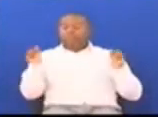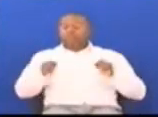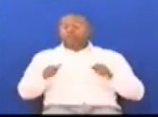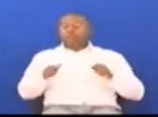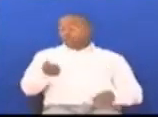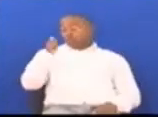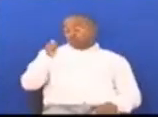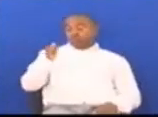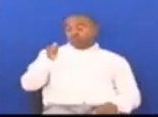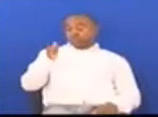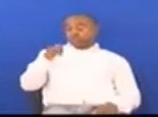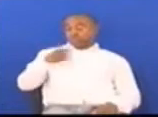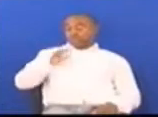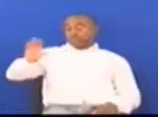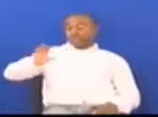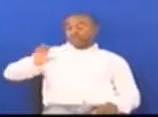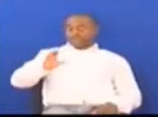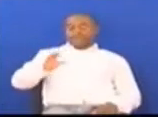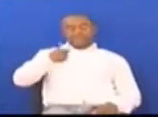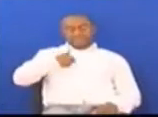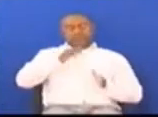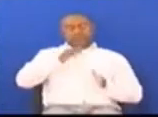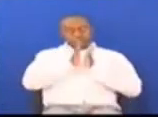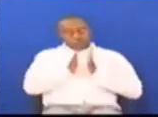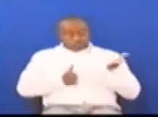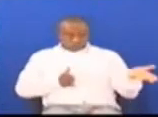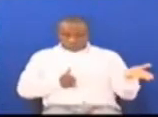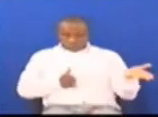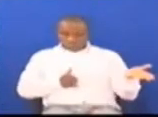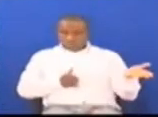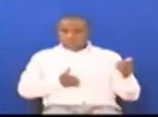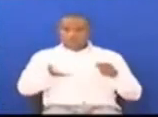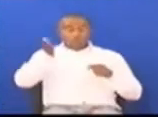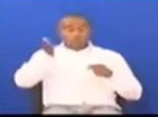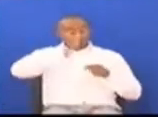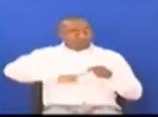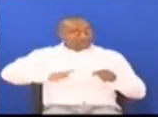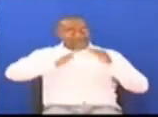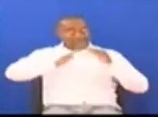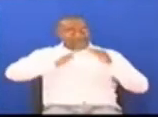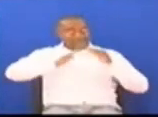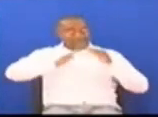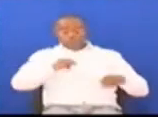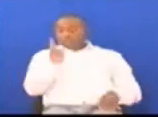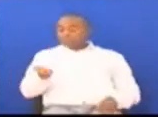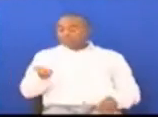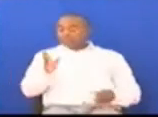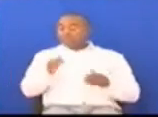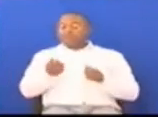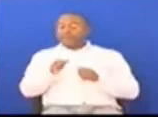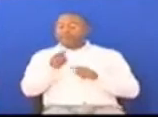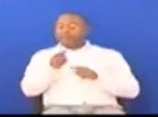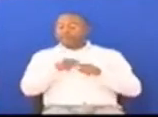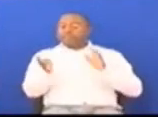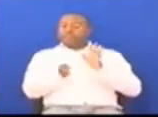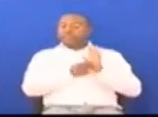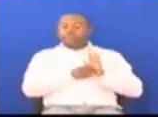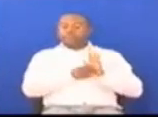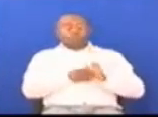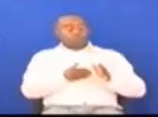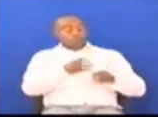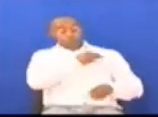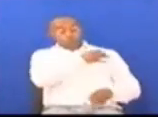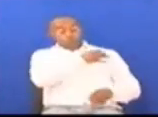tumepata fedha Mpango, tunakushukuru, za kumalizia jengo la halmashauri zaidi ya milioni 900. Mpango barikiwe